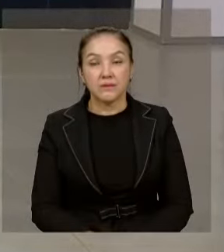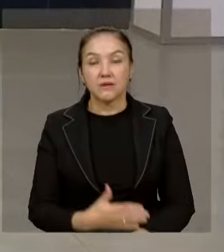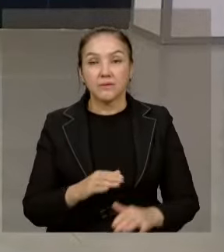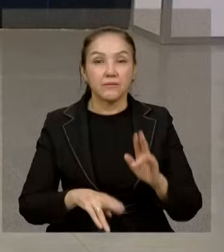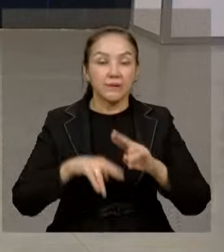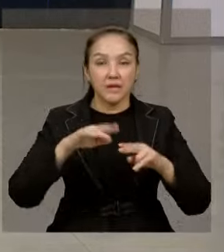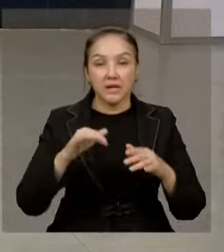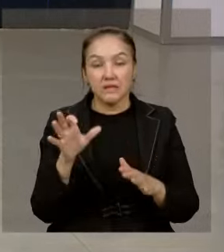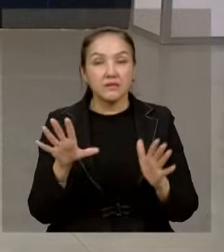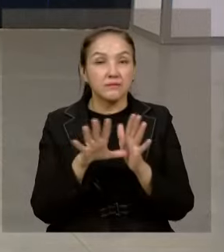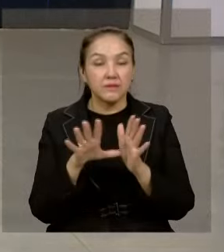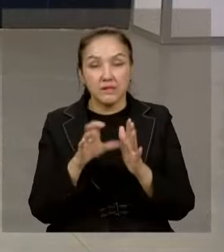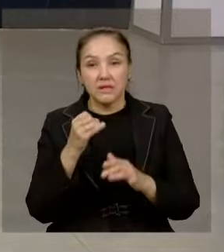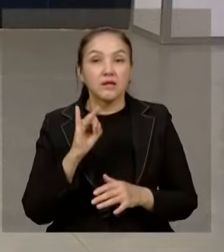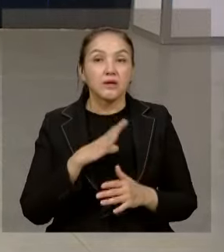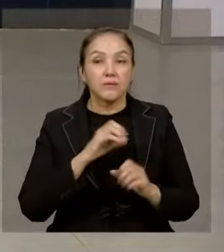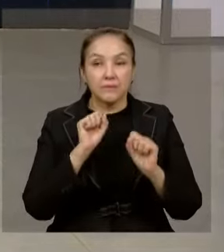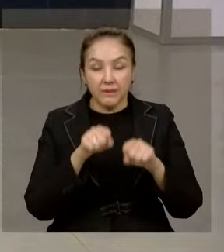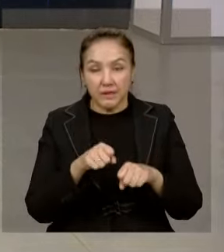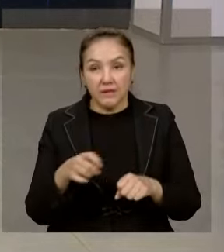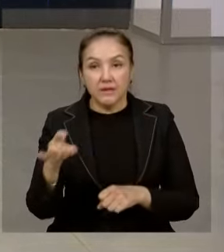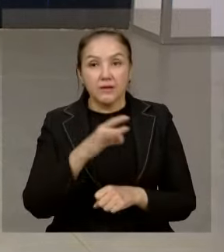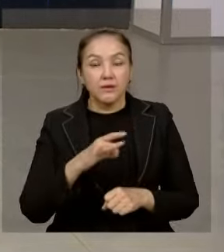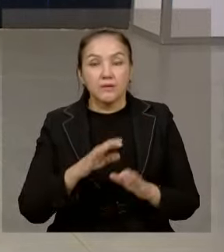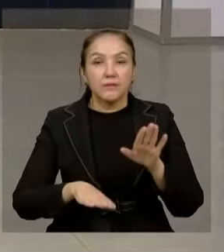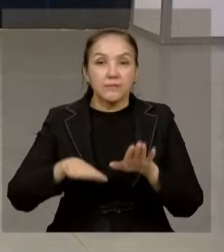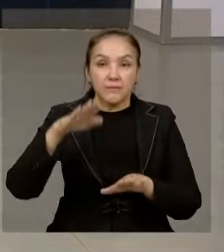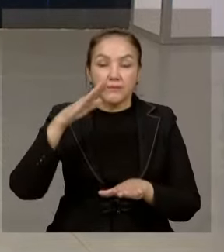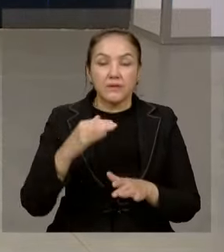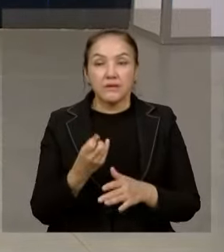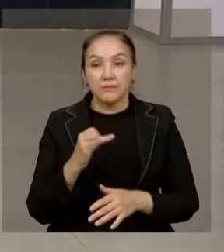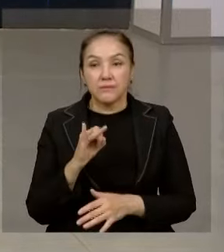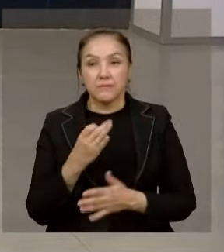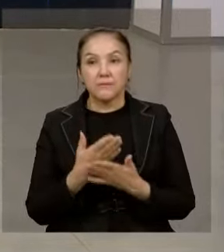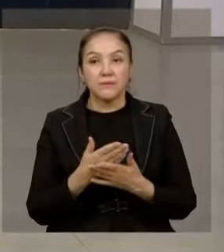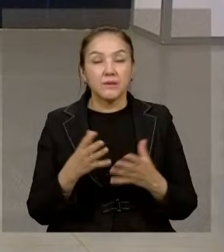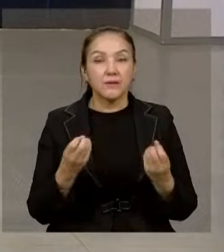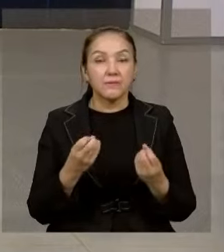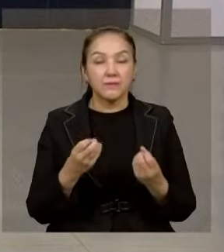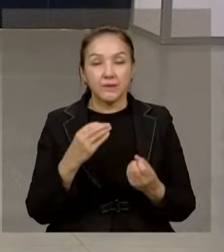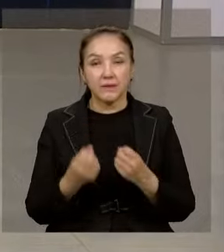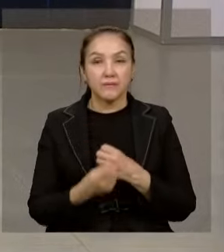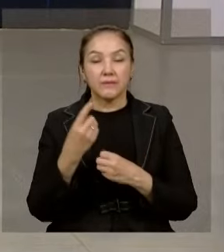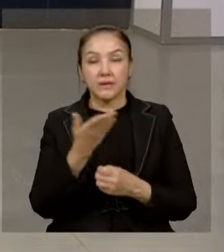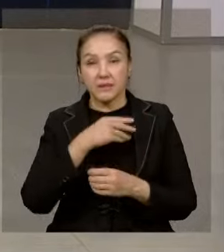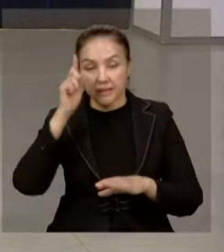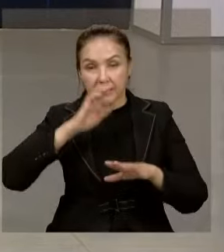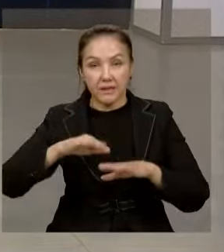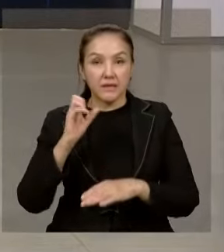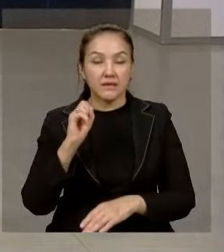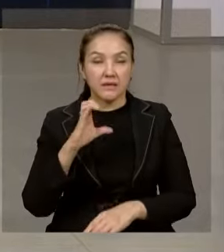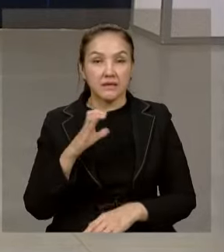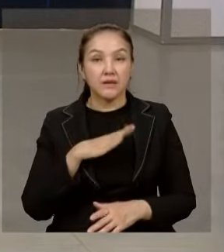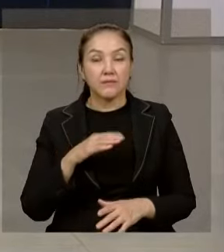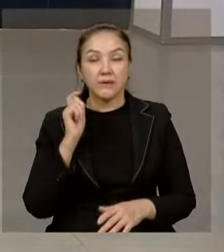возведение атомной электростанции способствует региональному росту и модернизации Кроме того появление в нашей стране АС